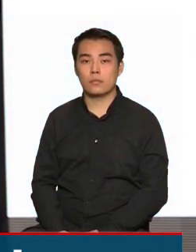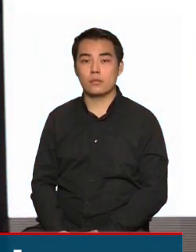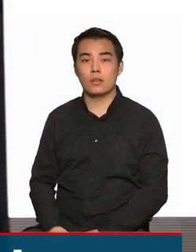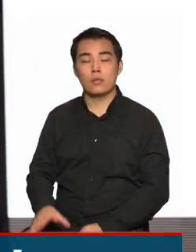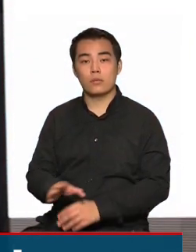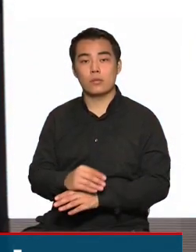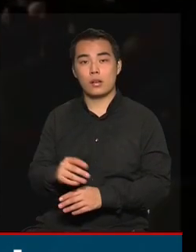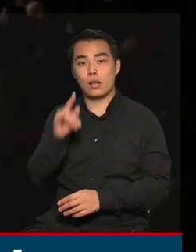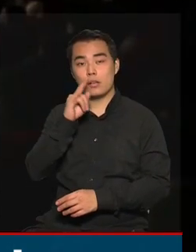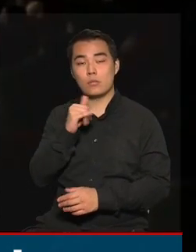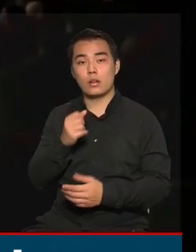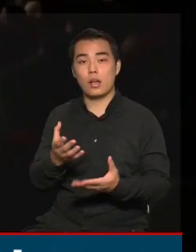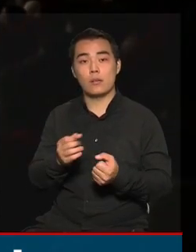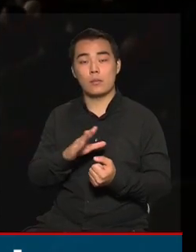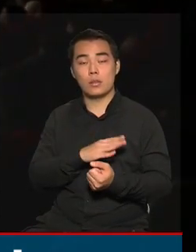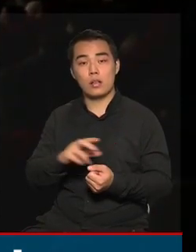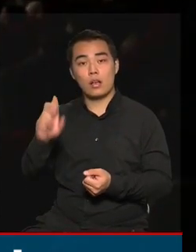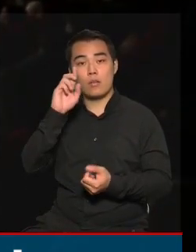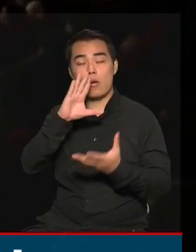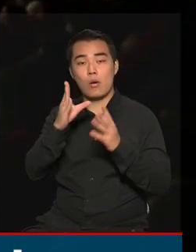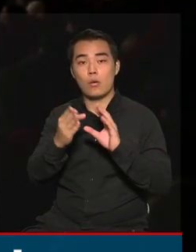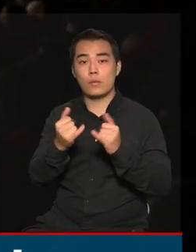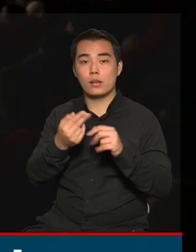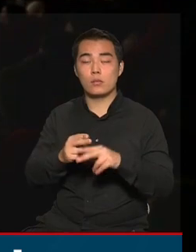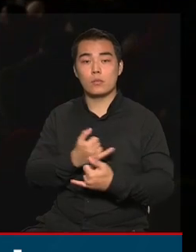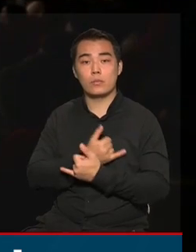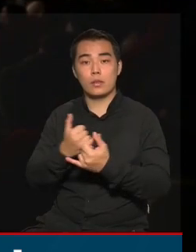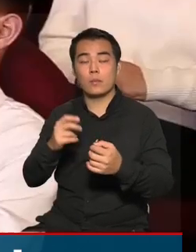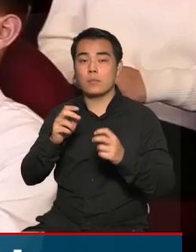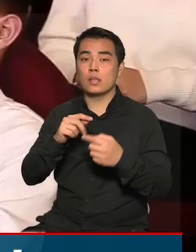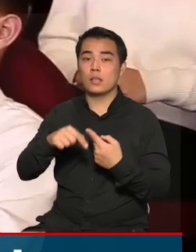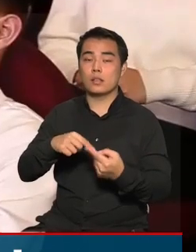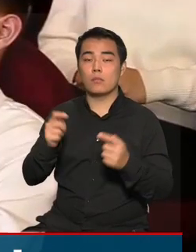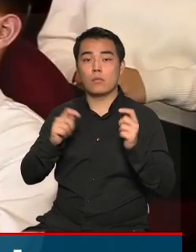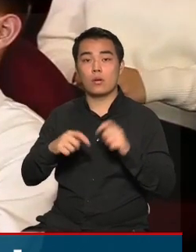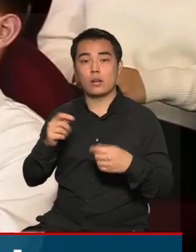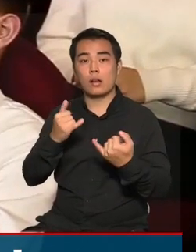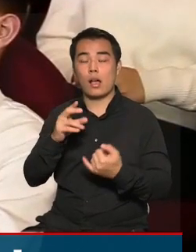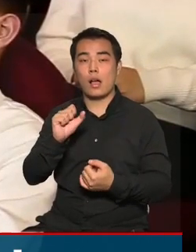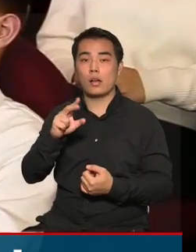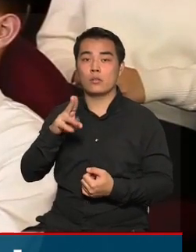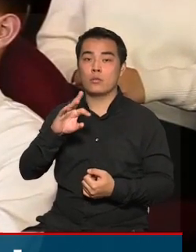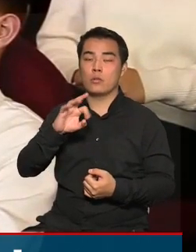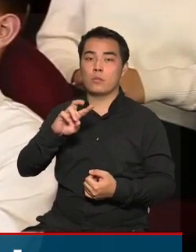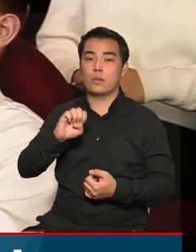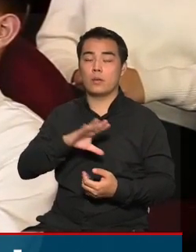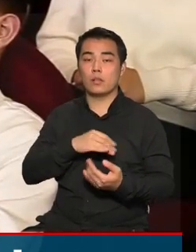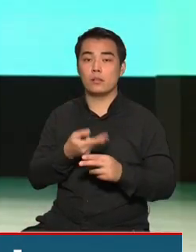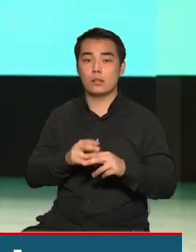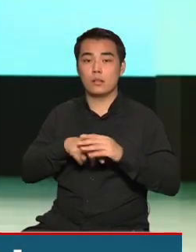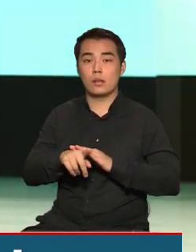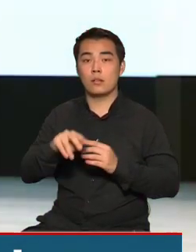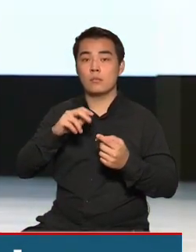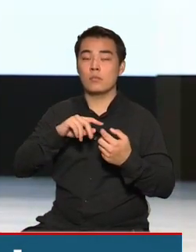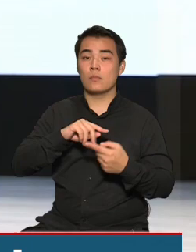регион, куда мы приезжаем. Еліміздің 19 қаласын қамтыған бизнес форум бұл жолы Ақтөбе шаһарында өтті. Баламасы жоқ танымдық жоба